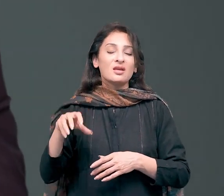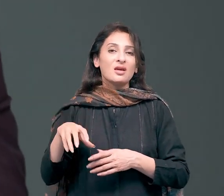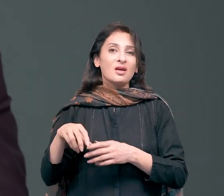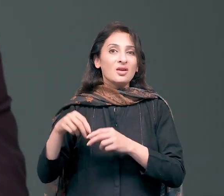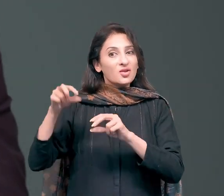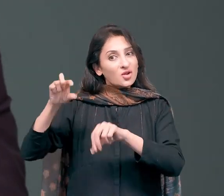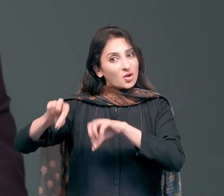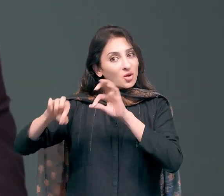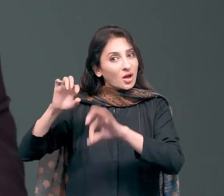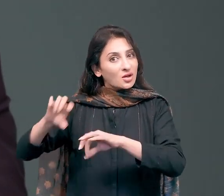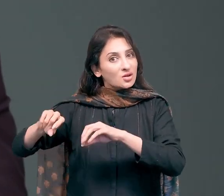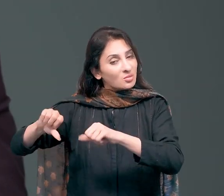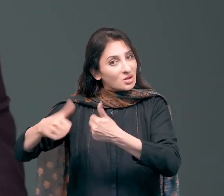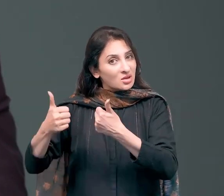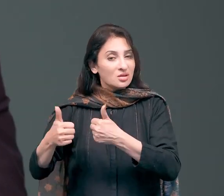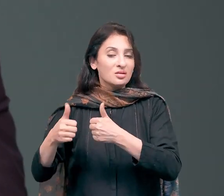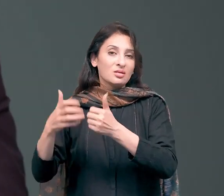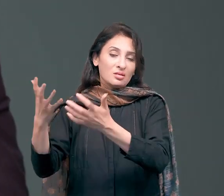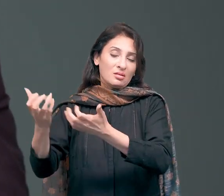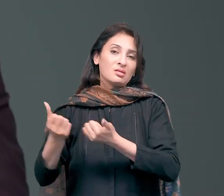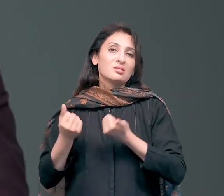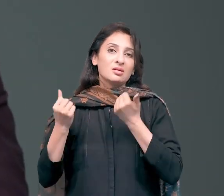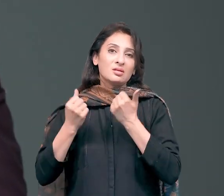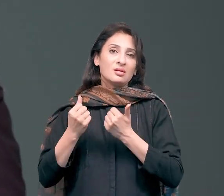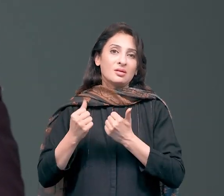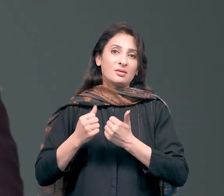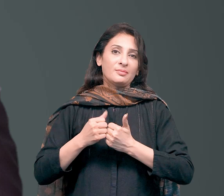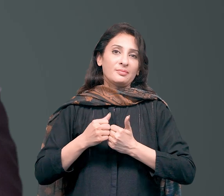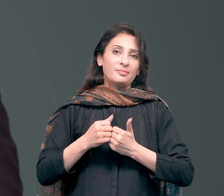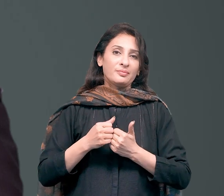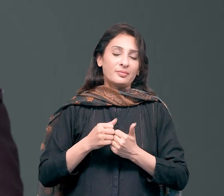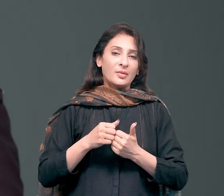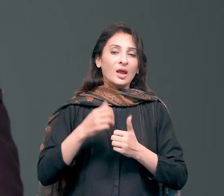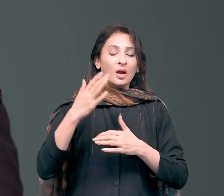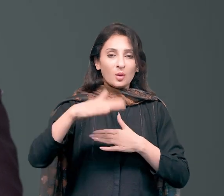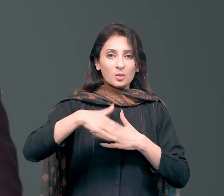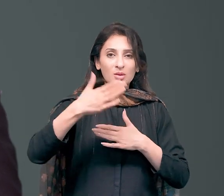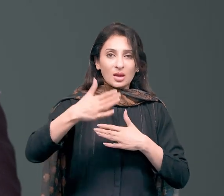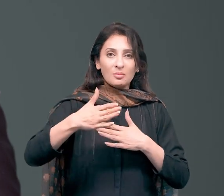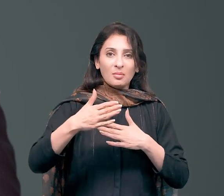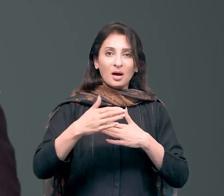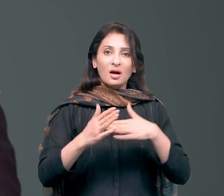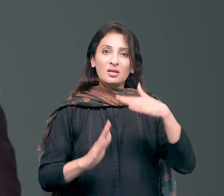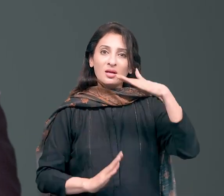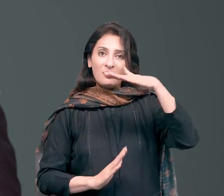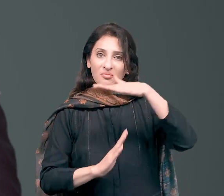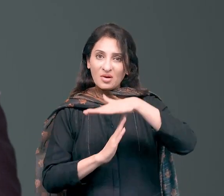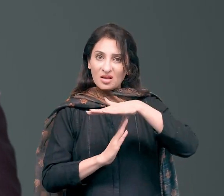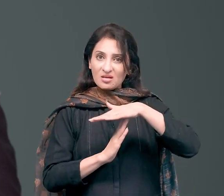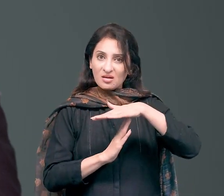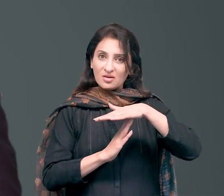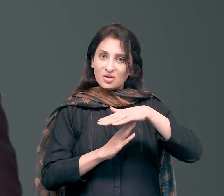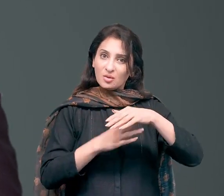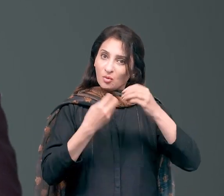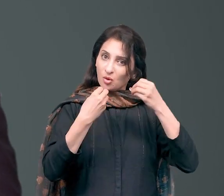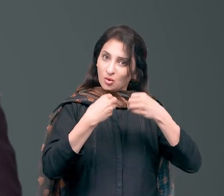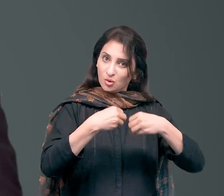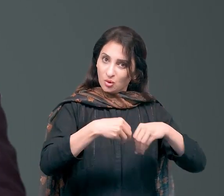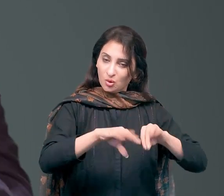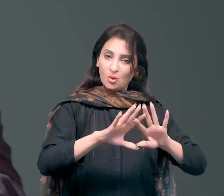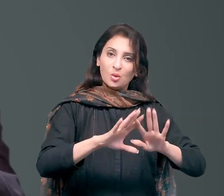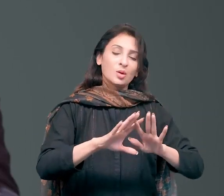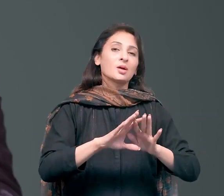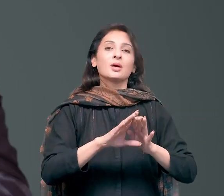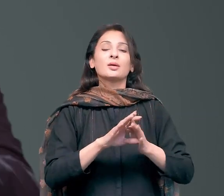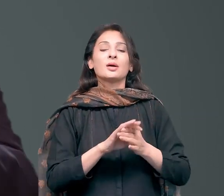چلا جائے گا، آپ کانگریس کو اگنور نہ کریں۔ تو ایسے میں انہوں نے مولانا آزاد کی پریزیڈنٹ شپ کو